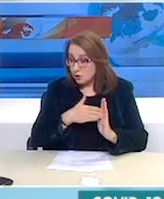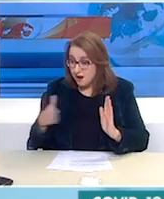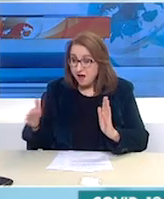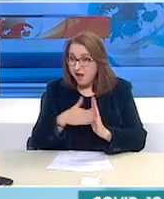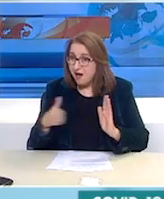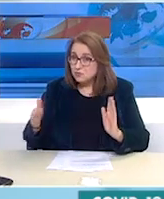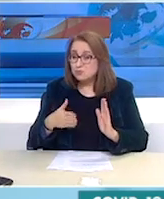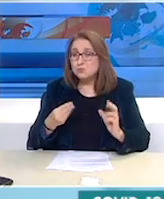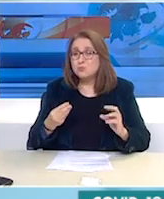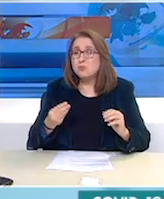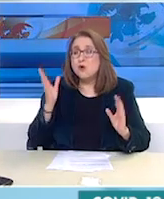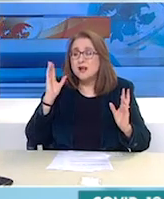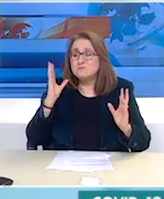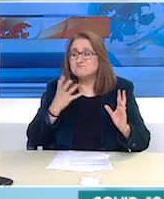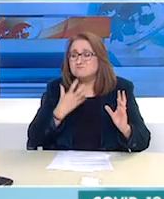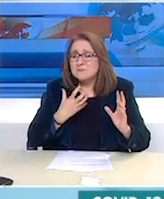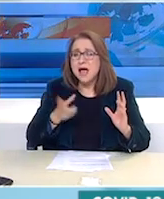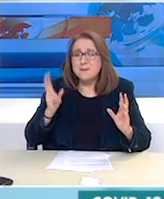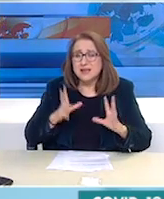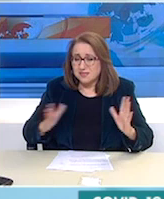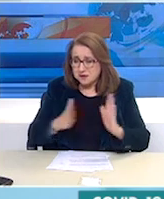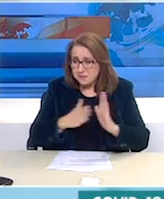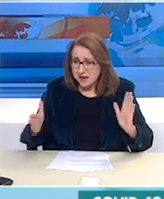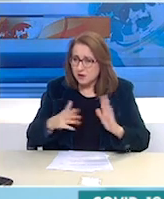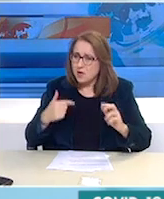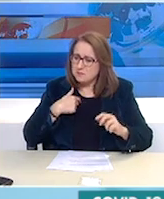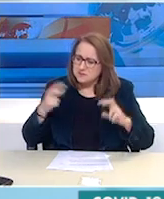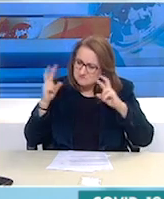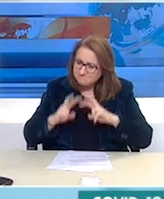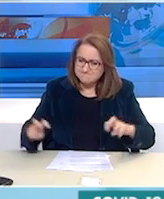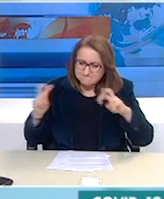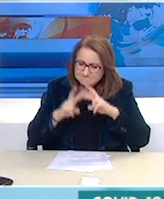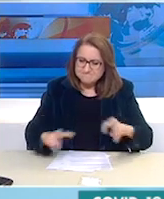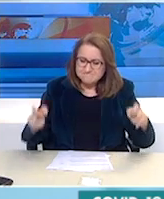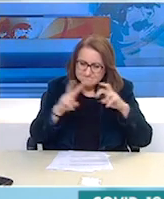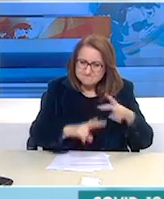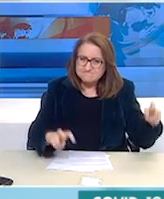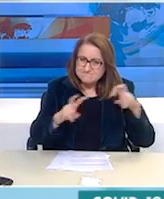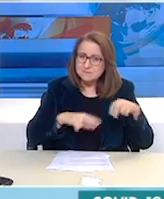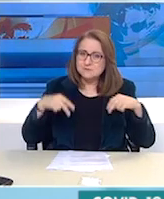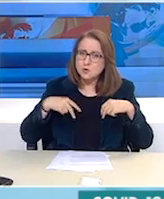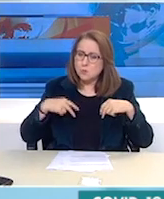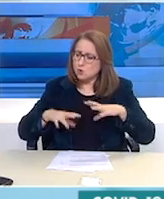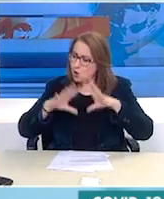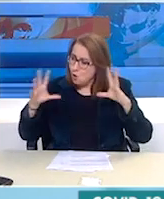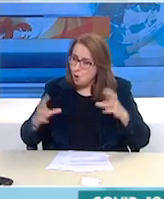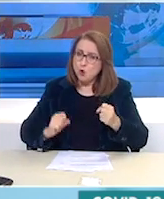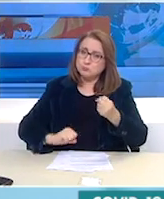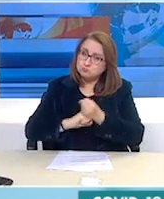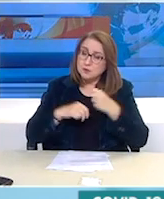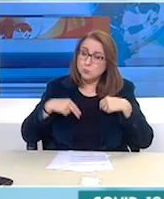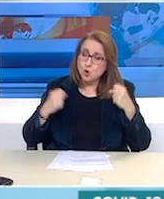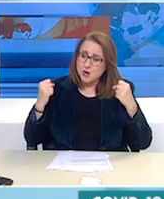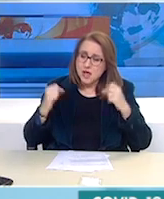σε συνεργασία με την πολιτική προστασία θα συνεχίσουν να διερευνούν με μεθοδικότητα και με γνώμονα την προστασία όλων μας και της δημόσιας